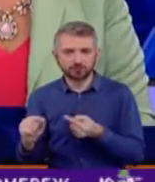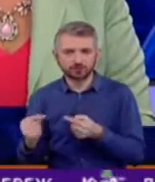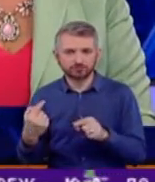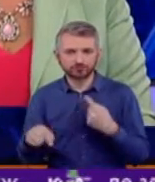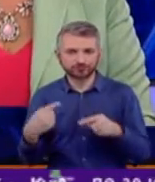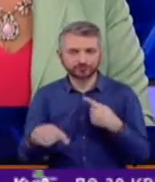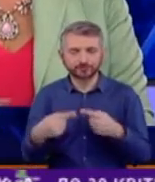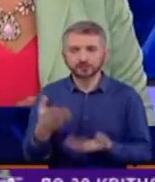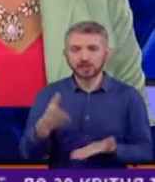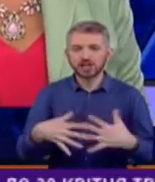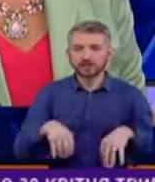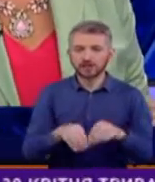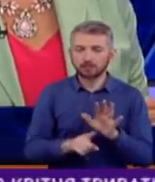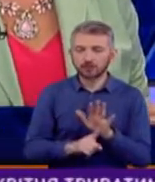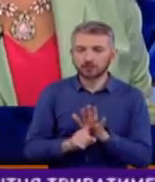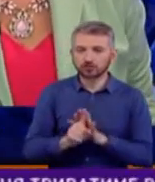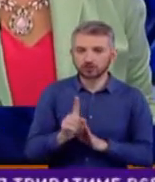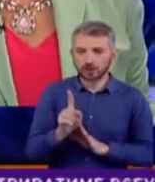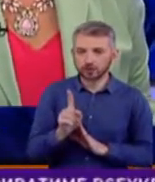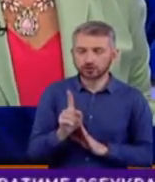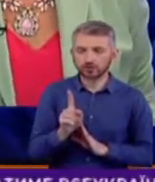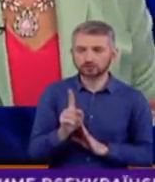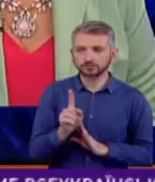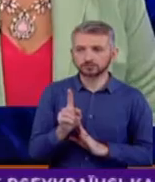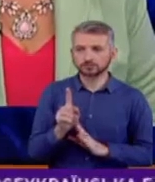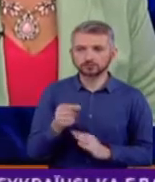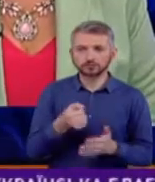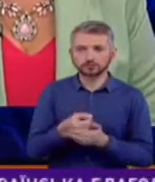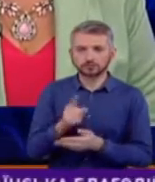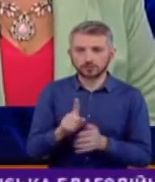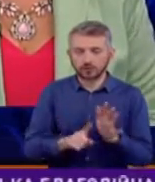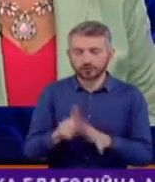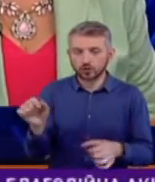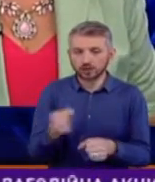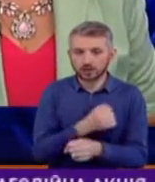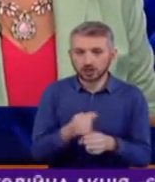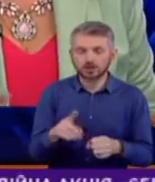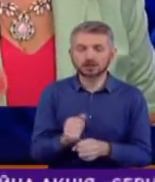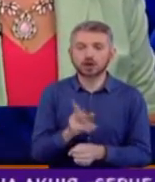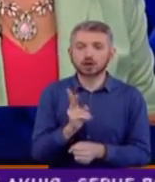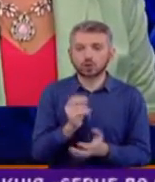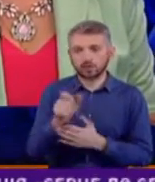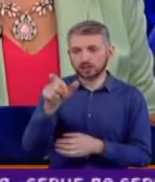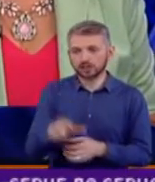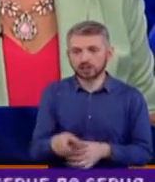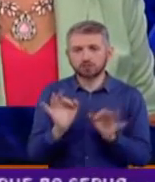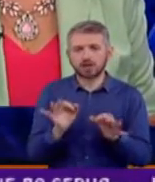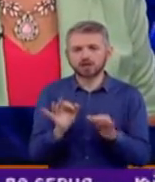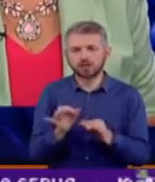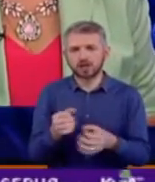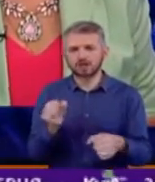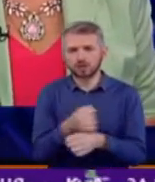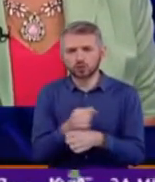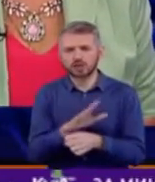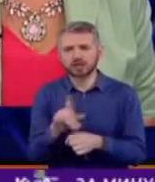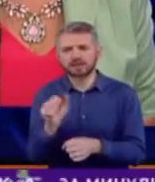в семьях начинают вплоть до того, что драться за какого кандидата, понятно, они дерутся не за это, они